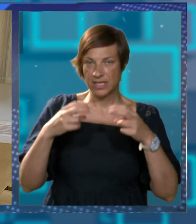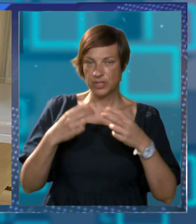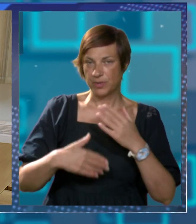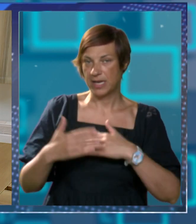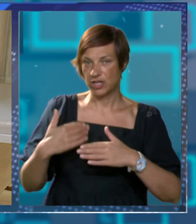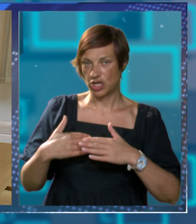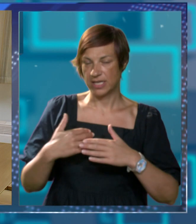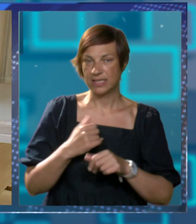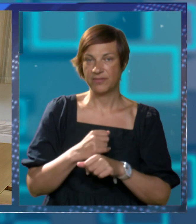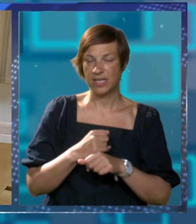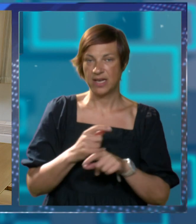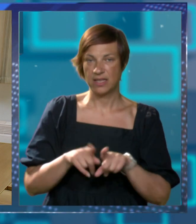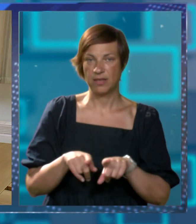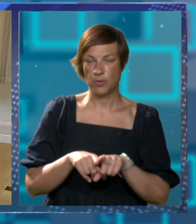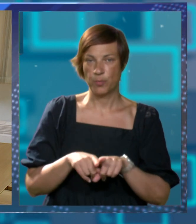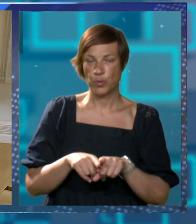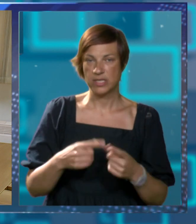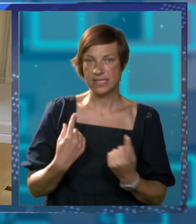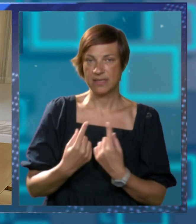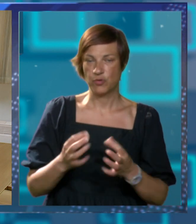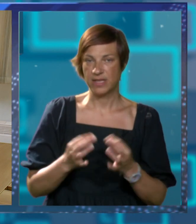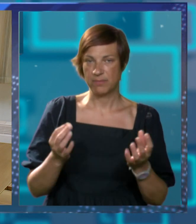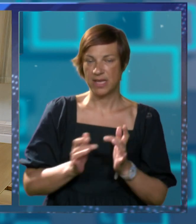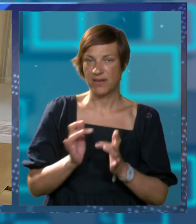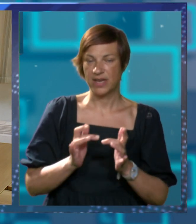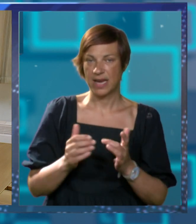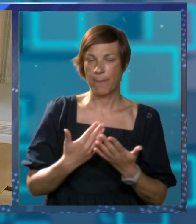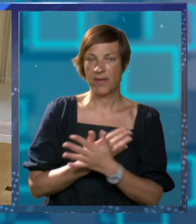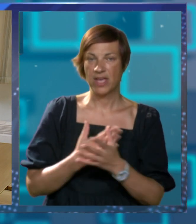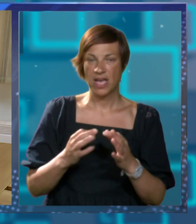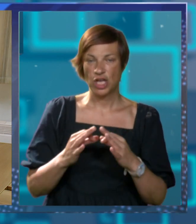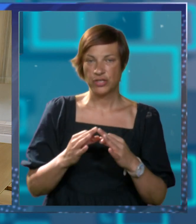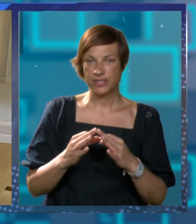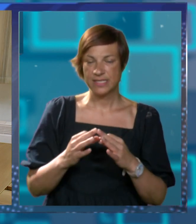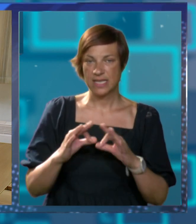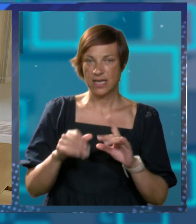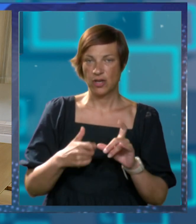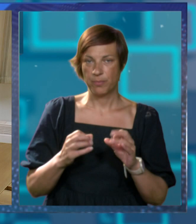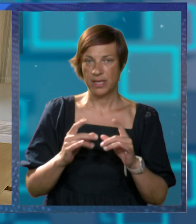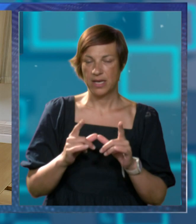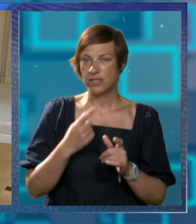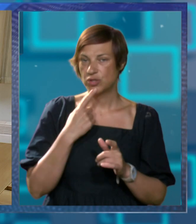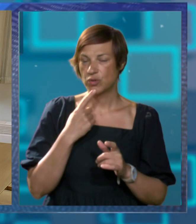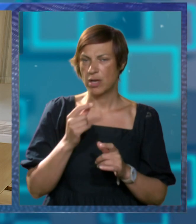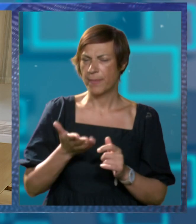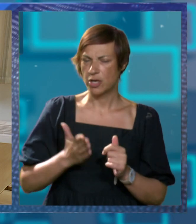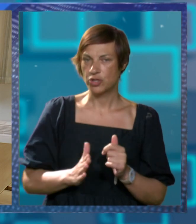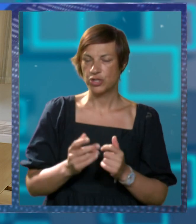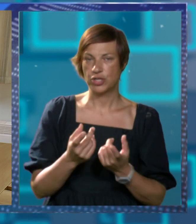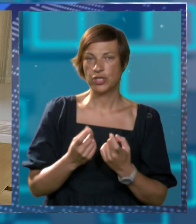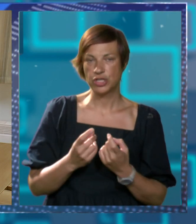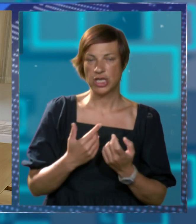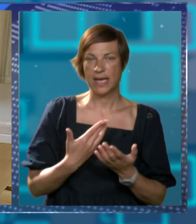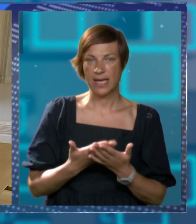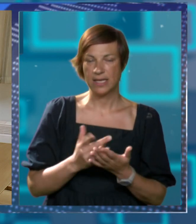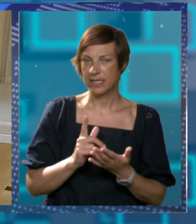biti retroaktivna. Radimo po istim principima javne nabave kao za aglomeraciju koja je malo stroža, ali